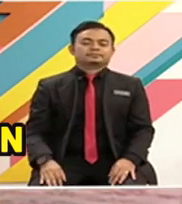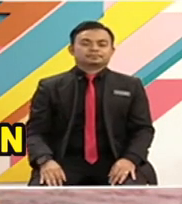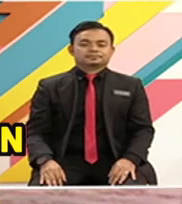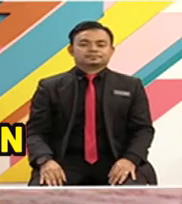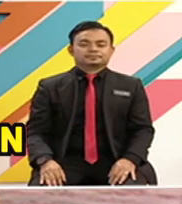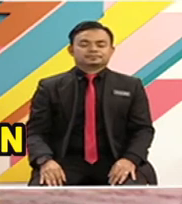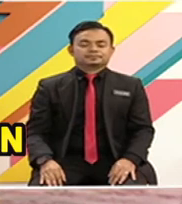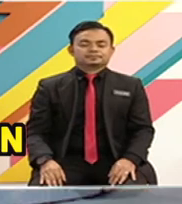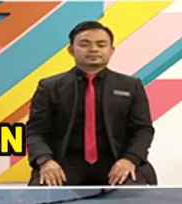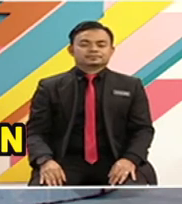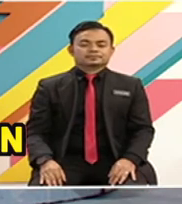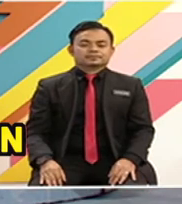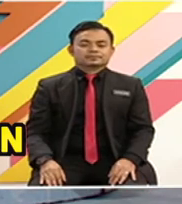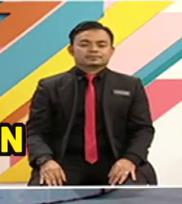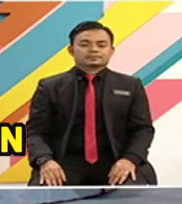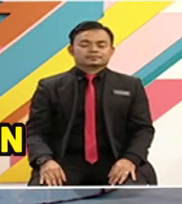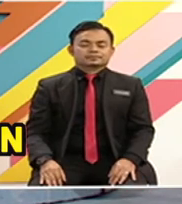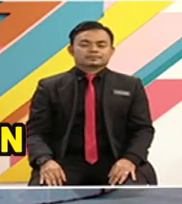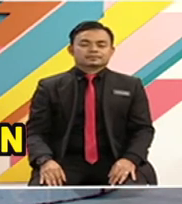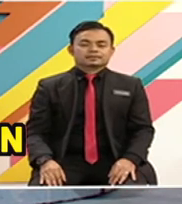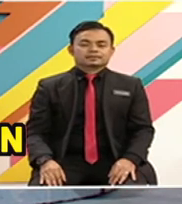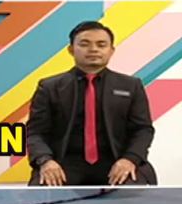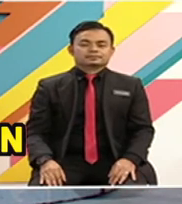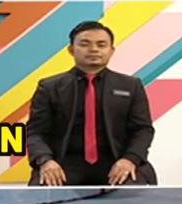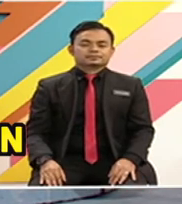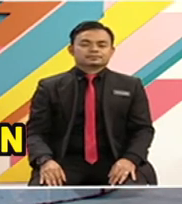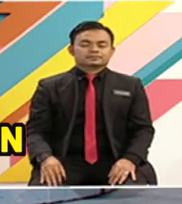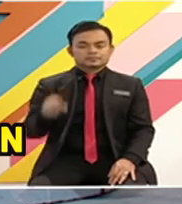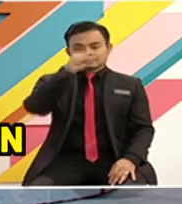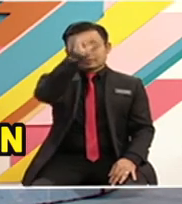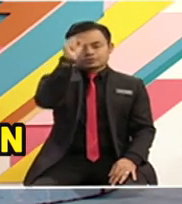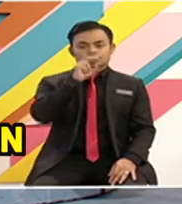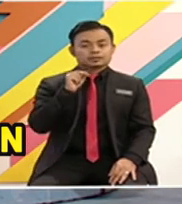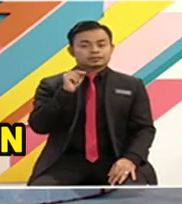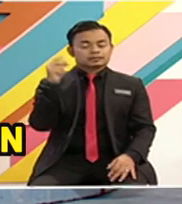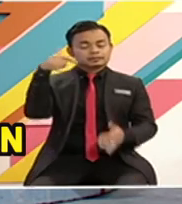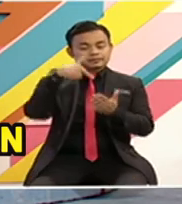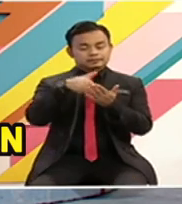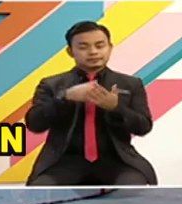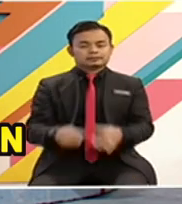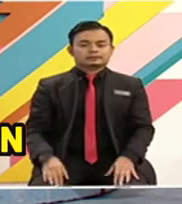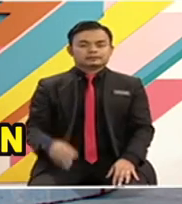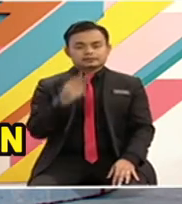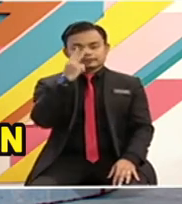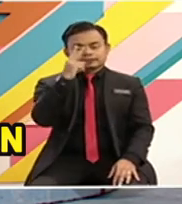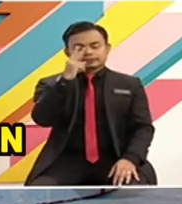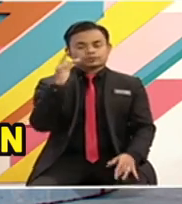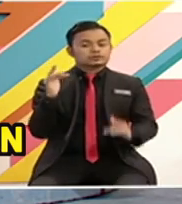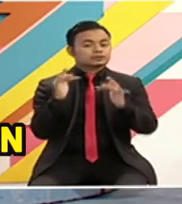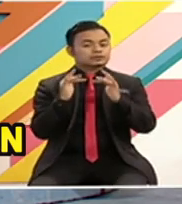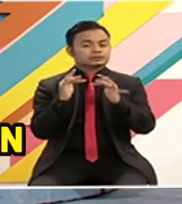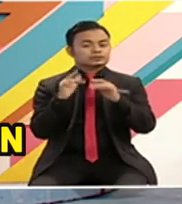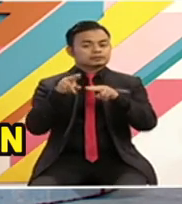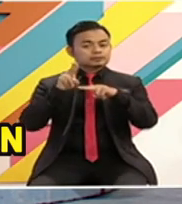Oke khusaina soal lagi Aa coba syafika tengok terus kita main Crush hitam Ai